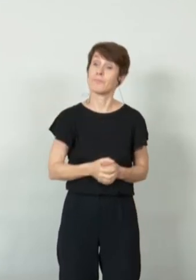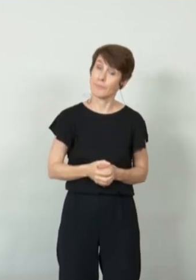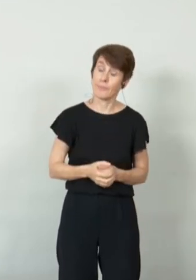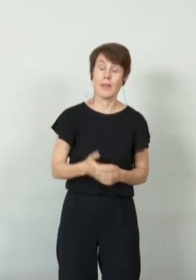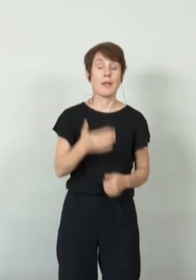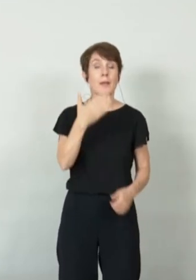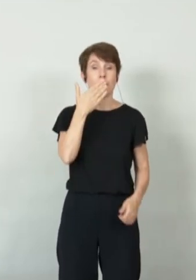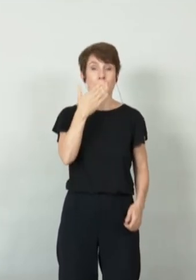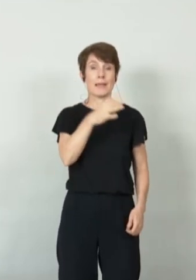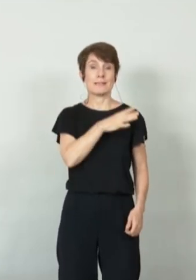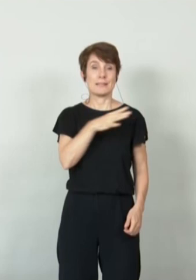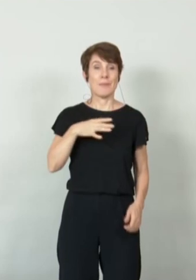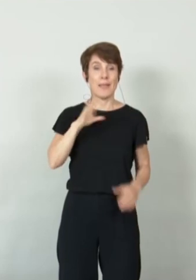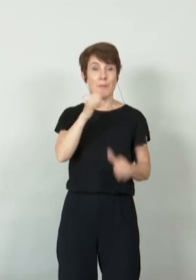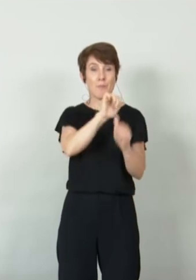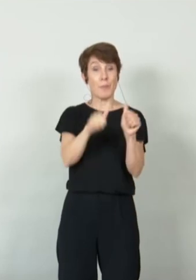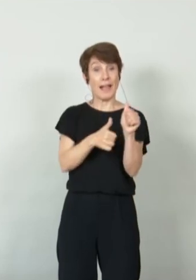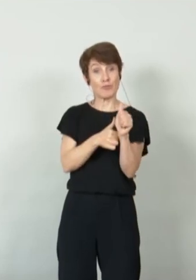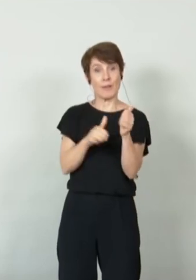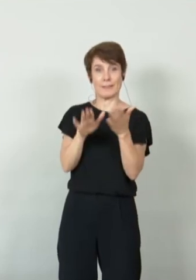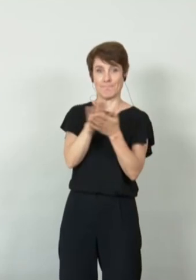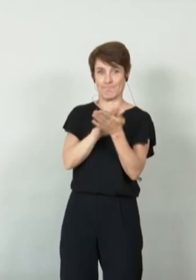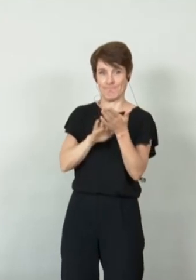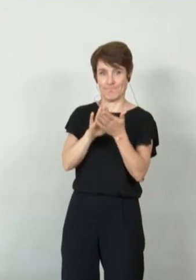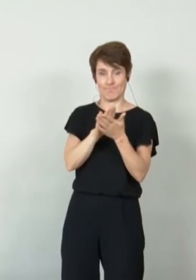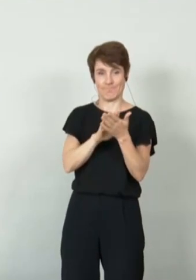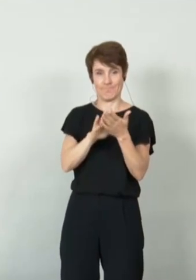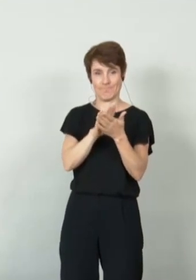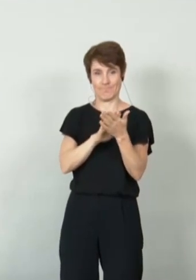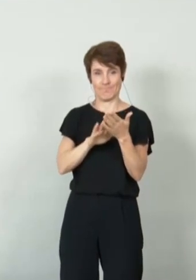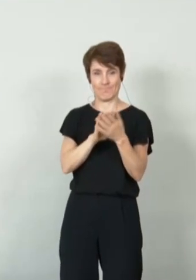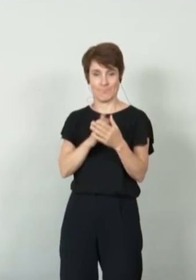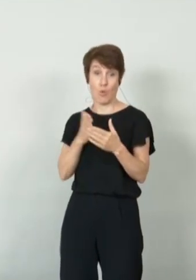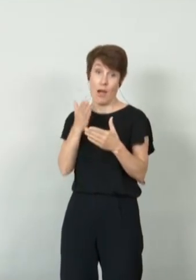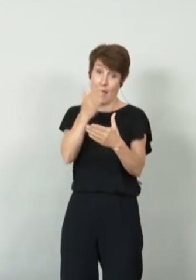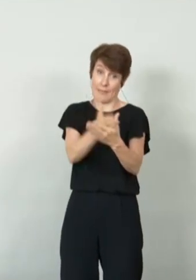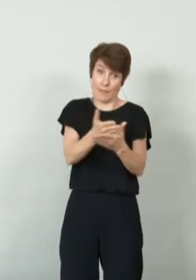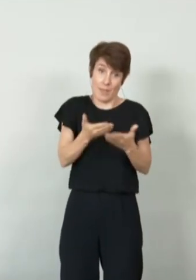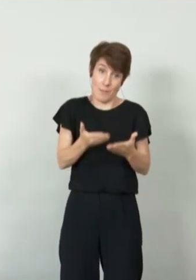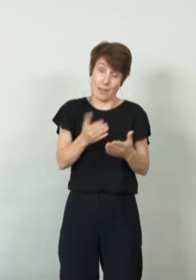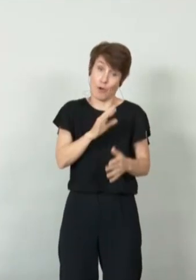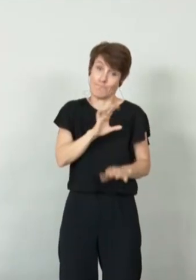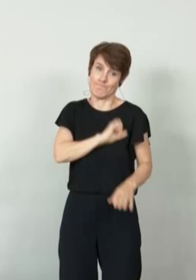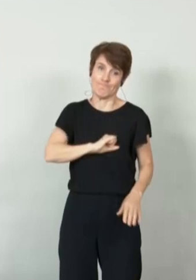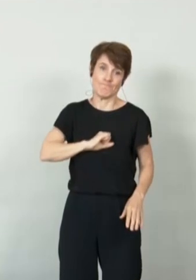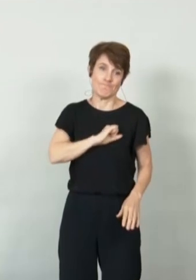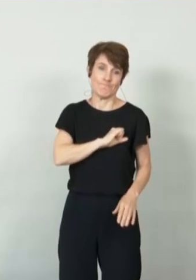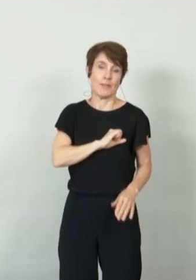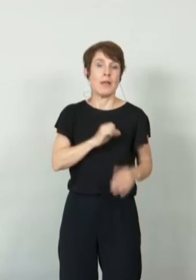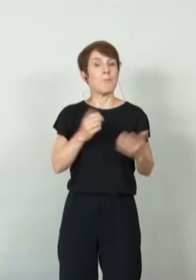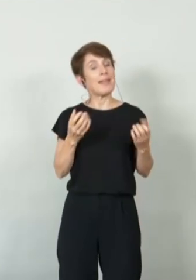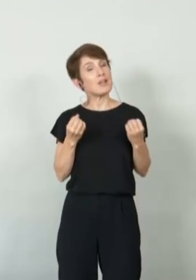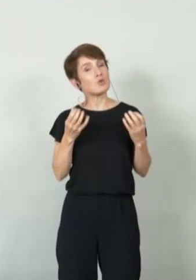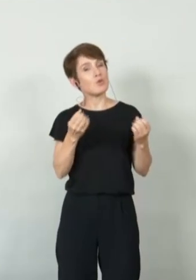première adjointe je vous prie de bien vouloir m'excuser pour l'intervention que je vais faire mais bien souvent le conseil municipal